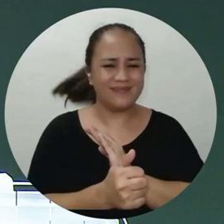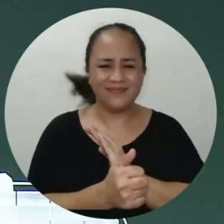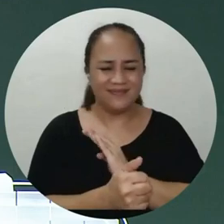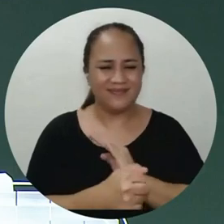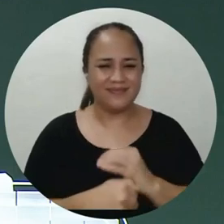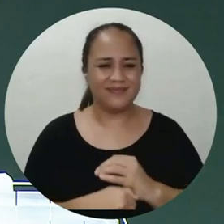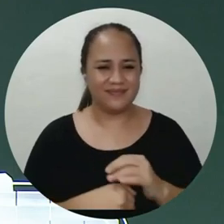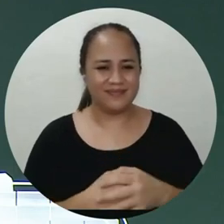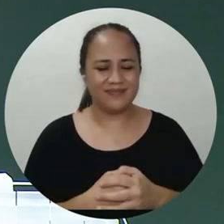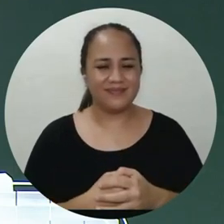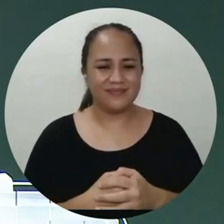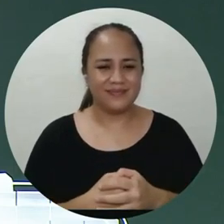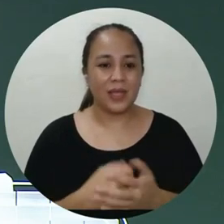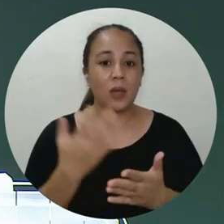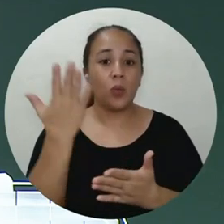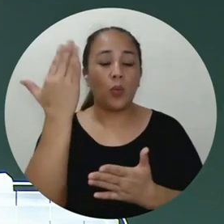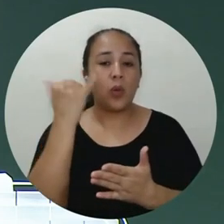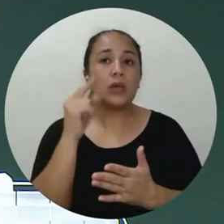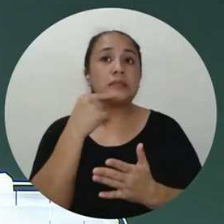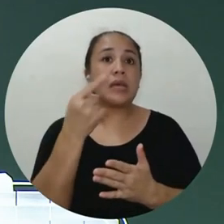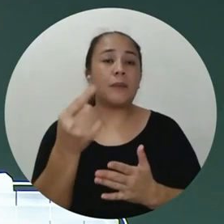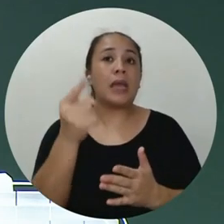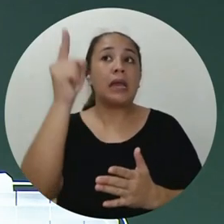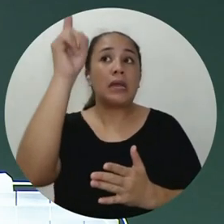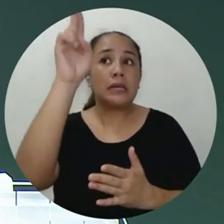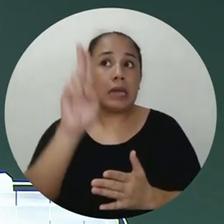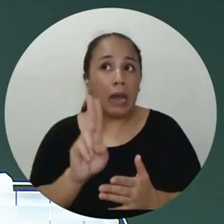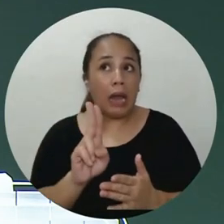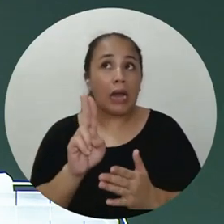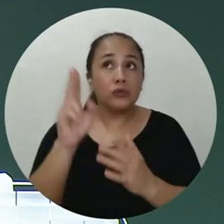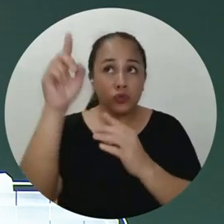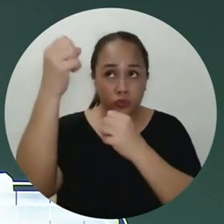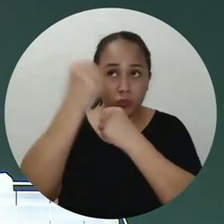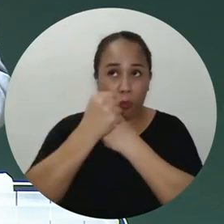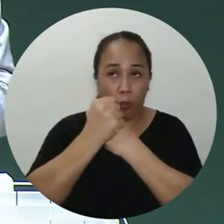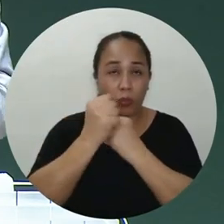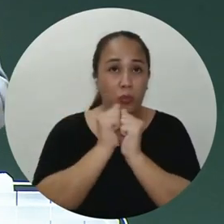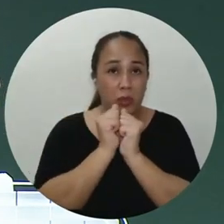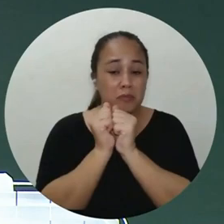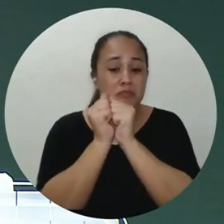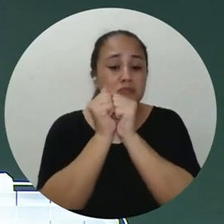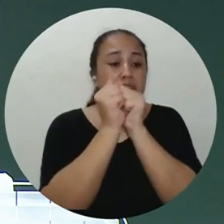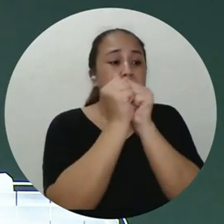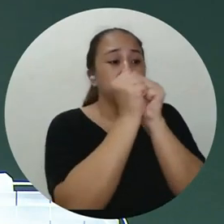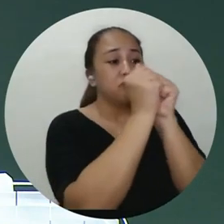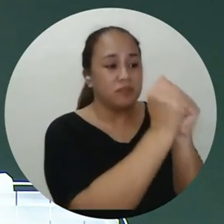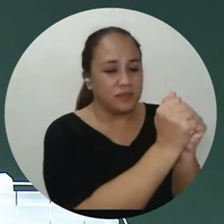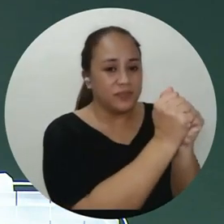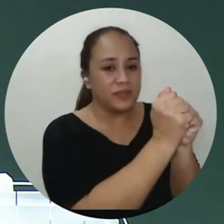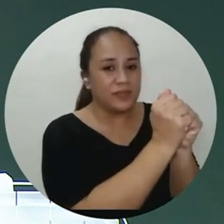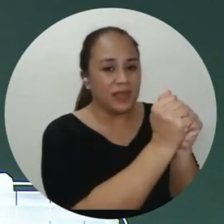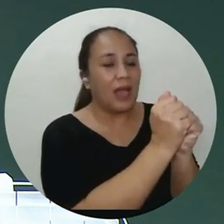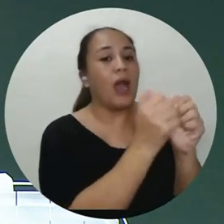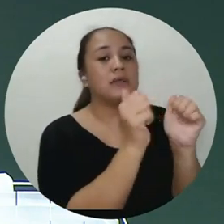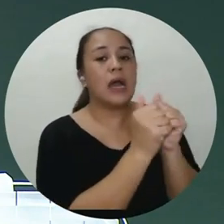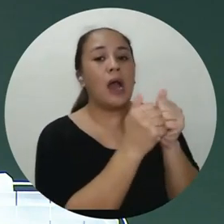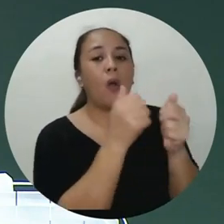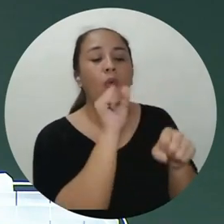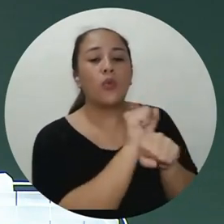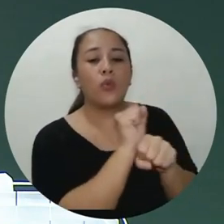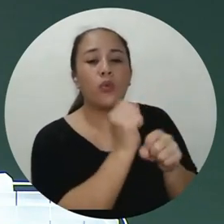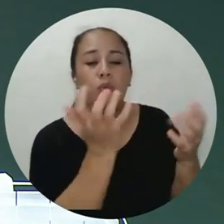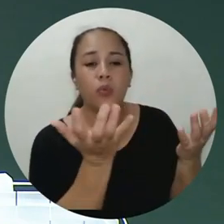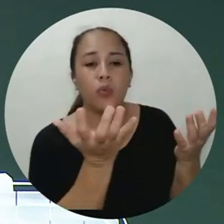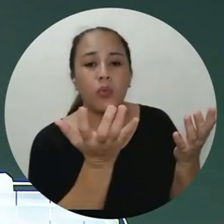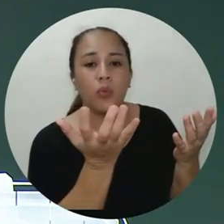이름으로 나가 버린 거예요. And but he said, God, you do this work, and he went with the word of God. 하나님 책임져야지. And that's what God had to. 하나님 이름 대지표를 확 바꿔본